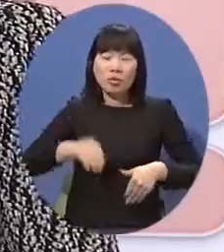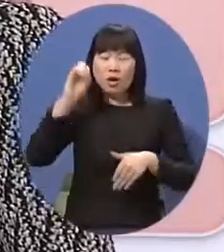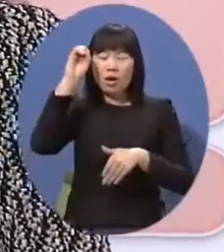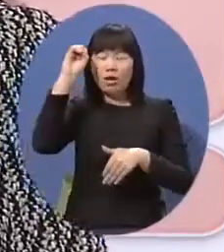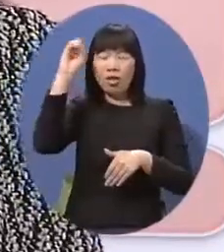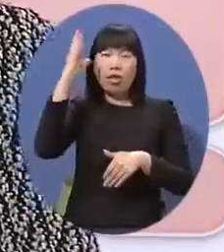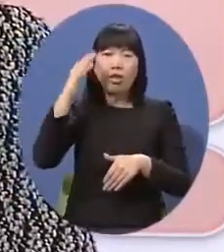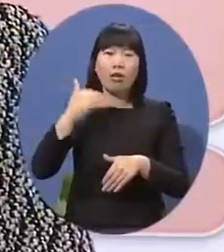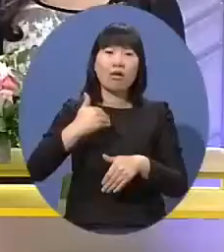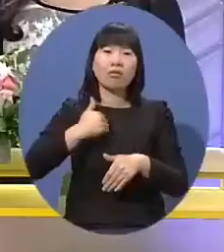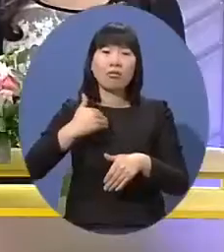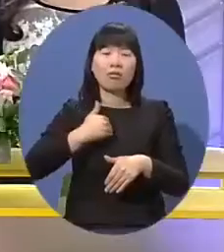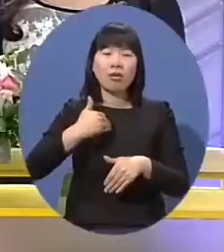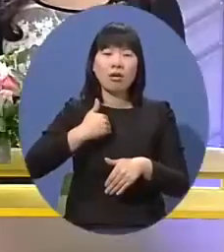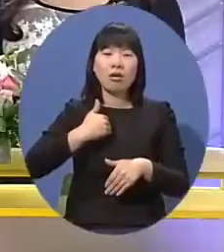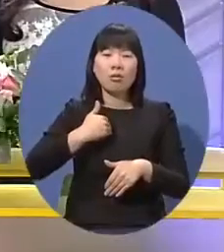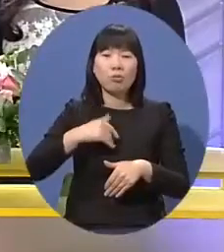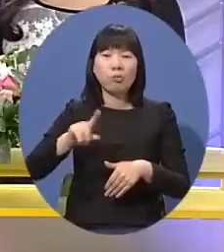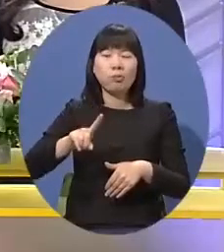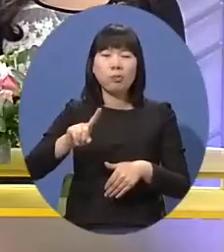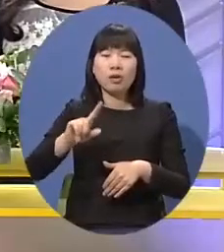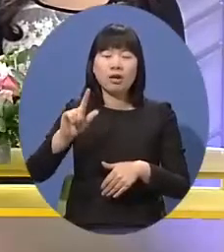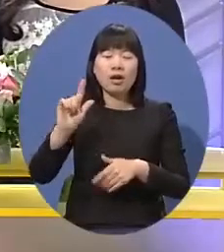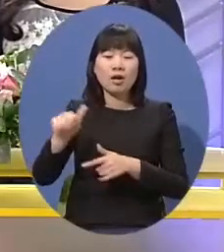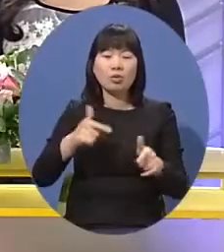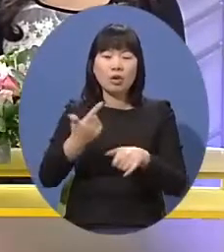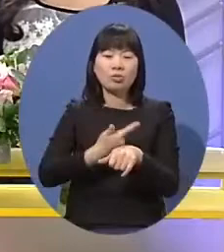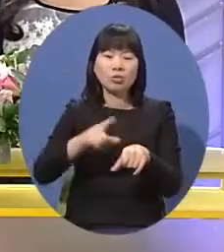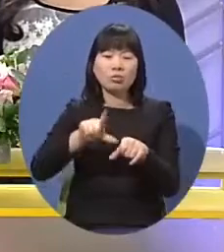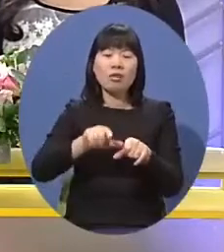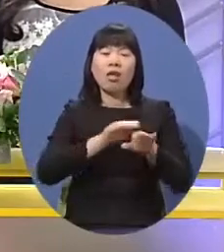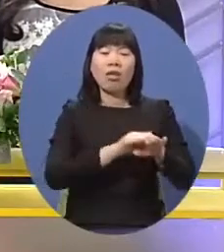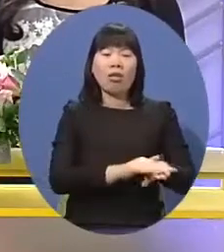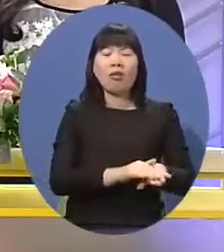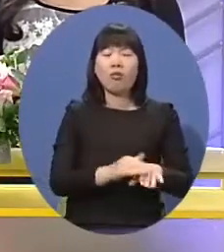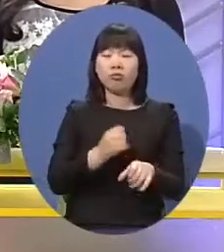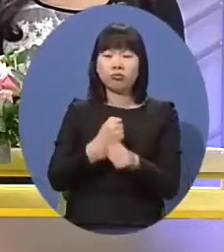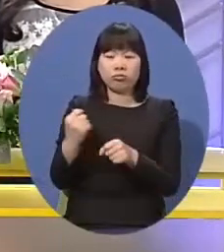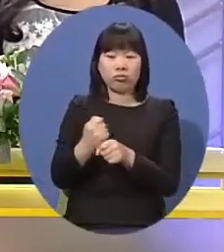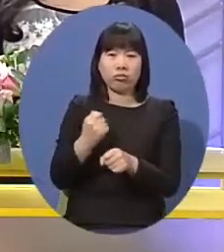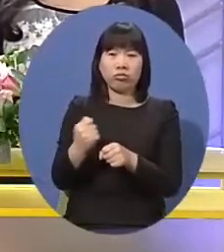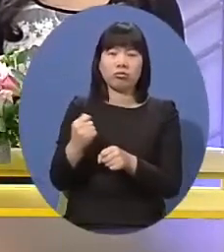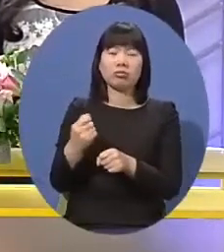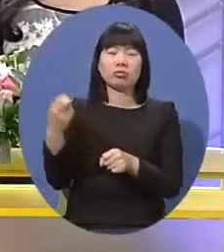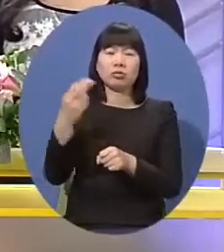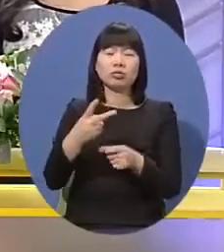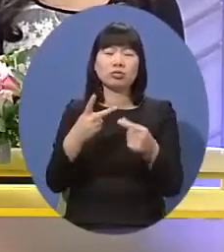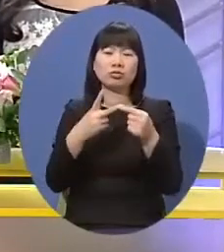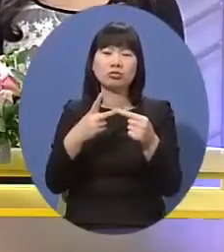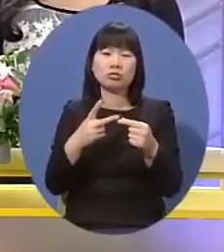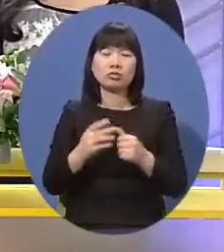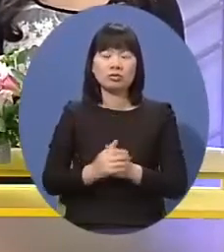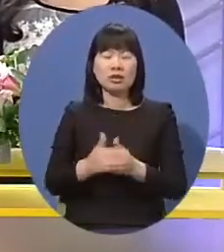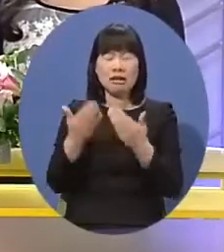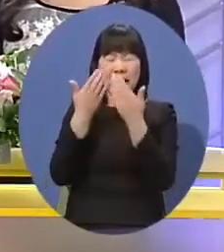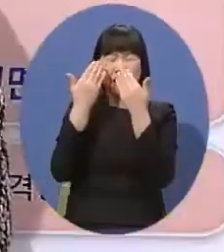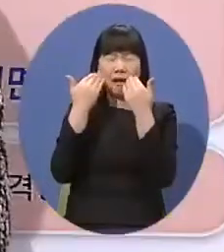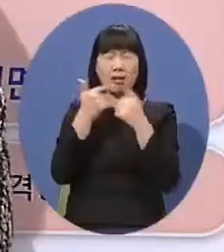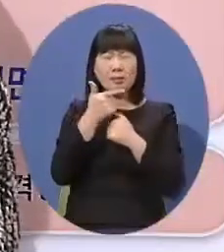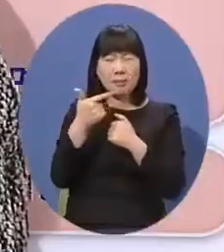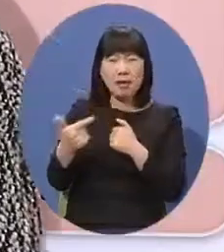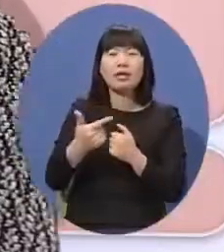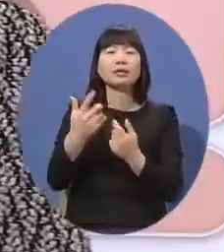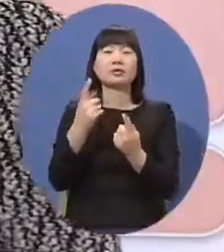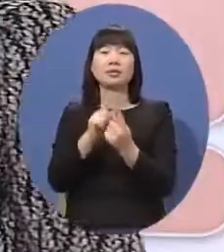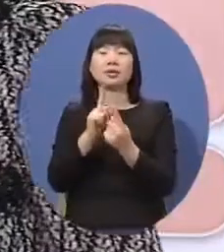갑자기 뜬금없이 나를 거기 또막 하루에 6시간 있으래 뭐 이런 거 너무나 당황스러운 거고요. 또두 번째는 간섭을 아주 많이